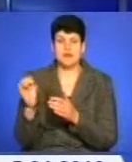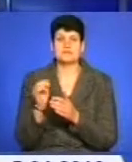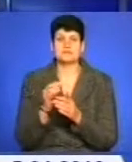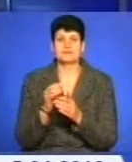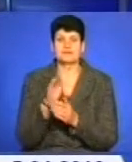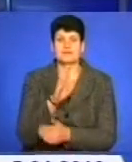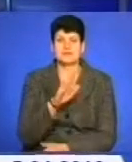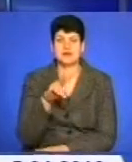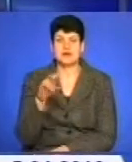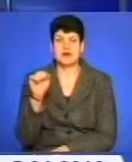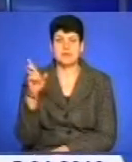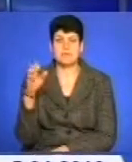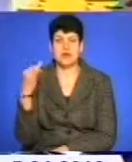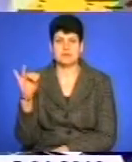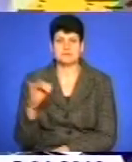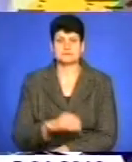України Василь Лабай.